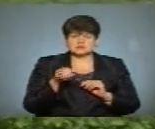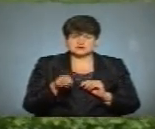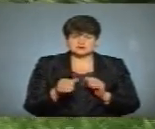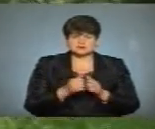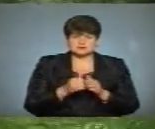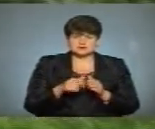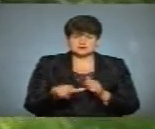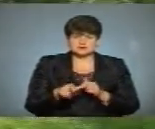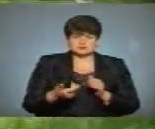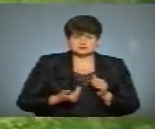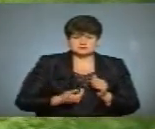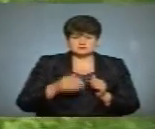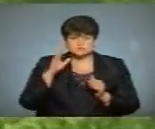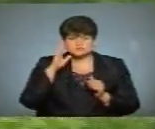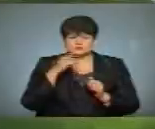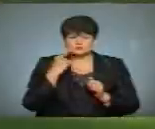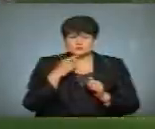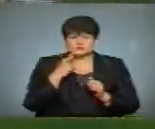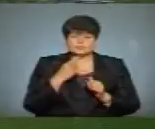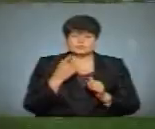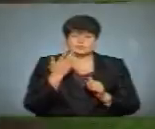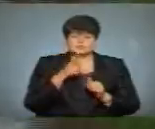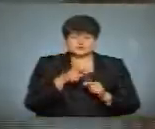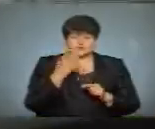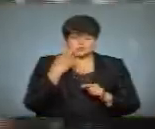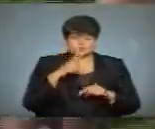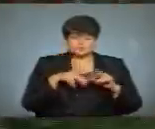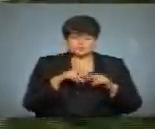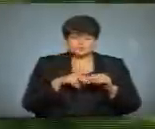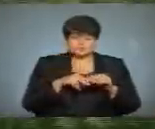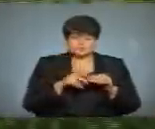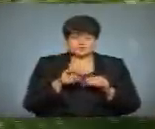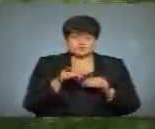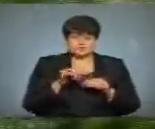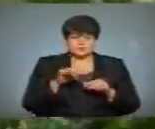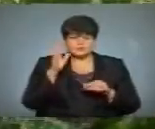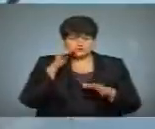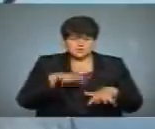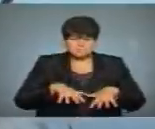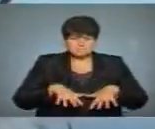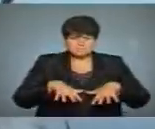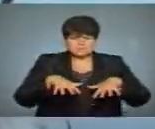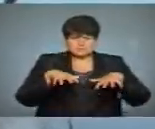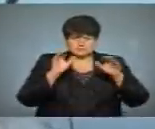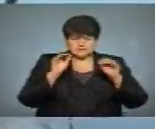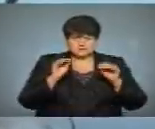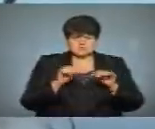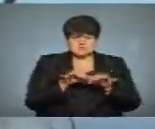живе Мирослав Козар. Чоловік каже, відколи збудували греблю, час від часу вода піднімається і затоплює